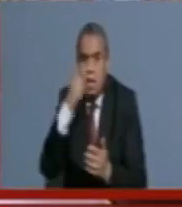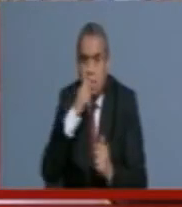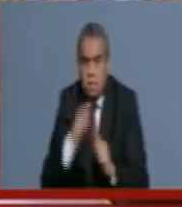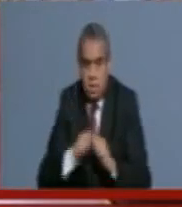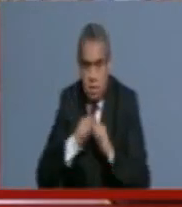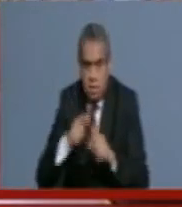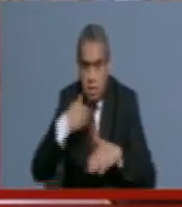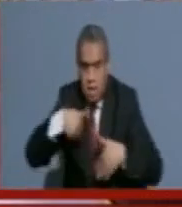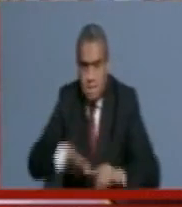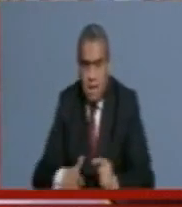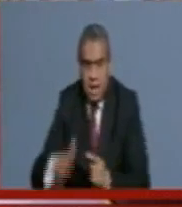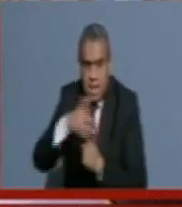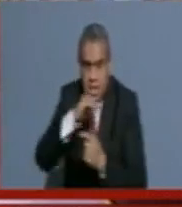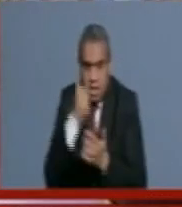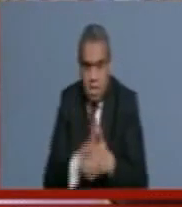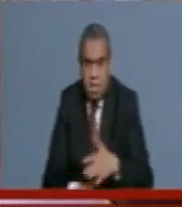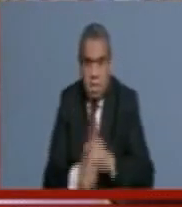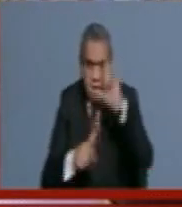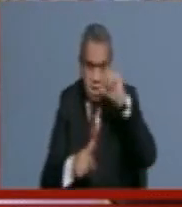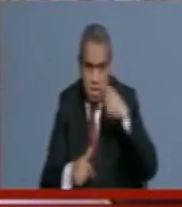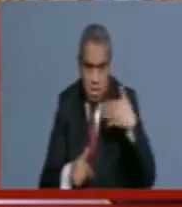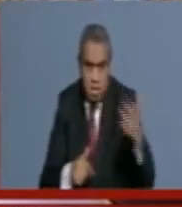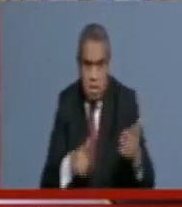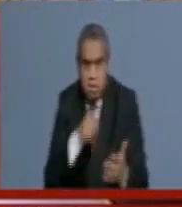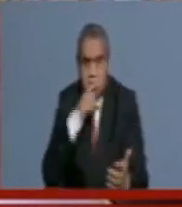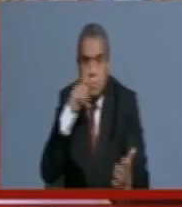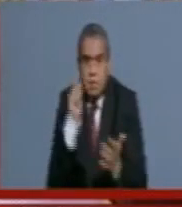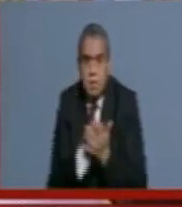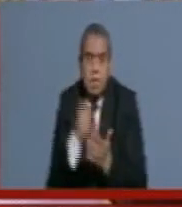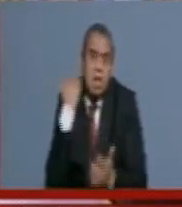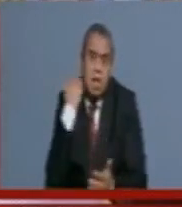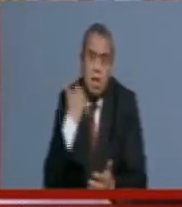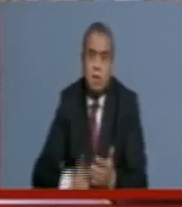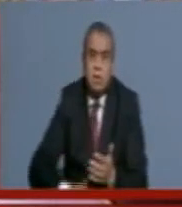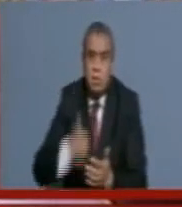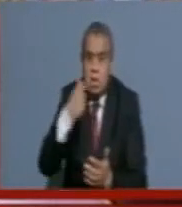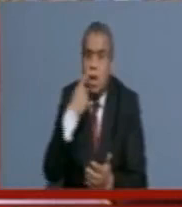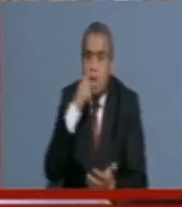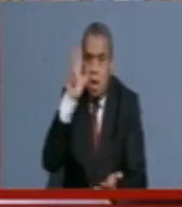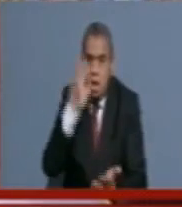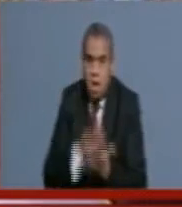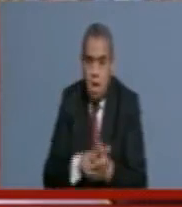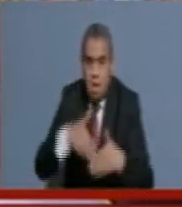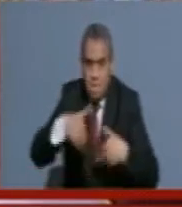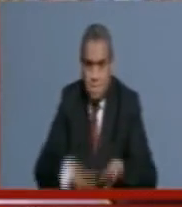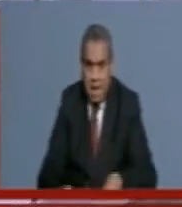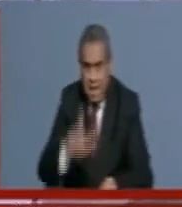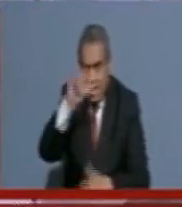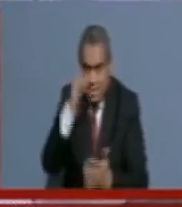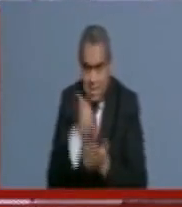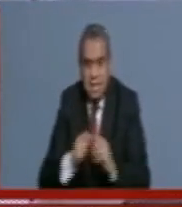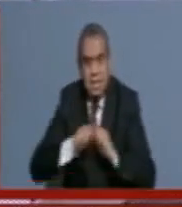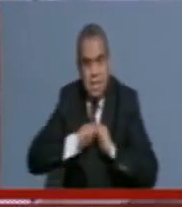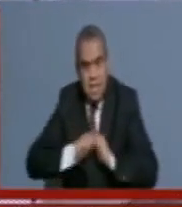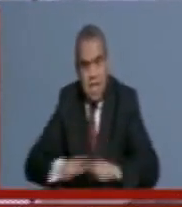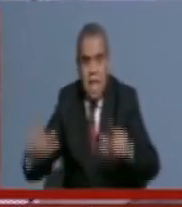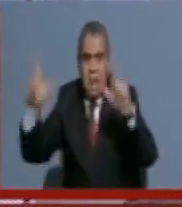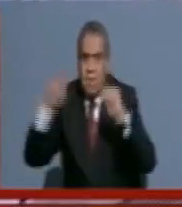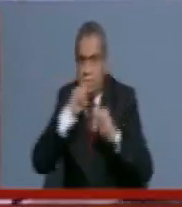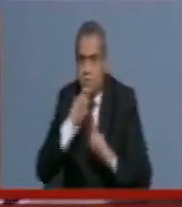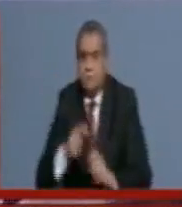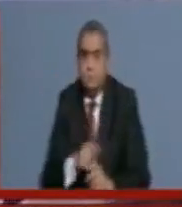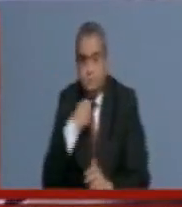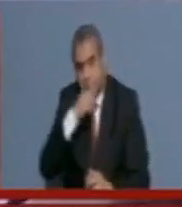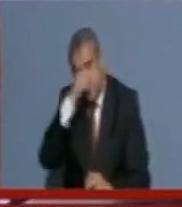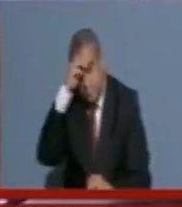الإدارة، ومجلس الإدارة بيقر هذه النتيجة، ثم يطلع قرار من مجلس الإدارة بإعلان هذه النتيجة. طب احنا